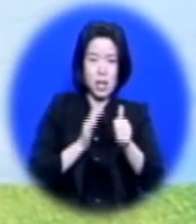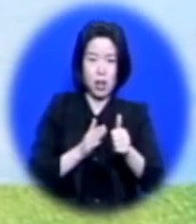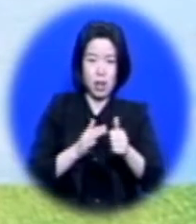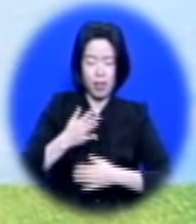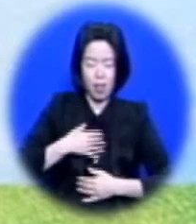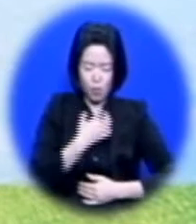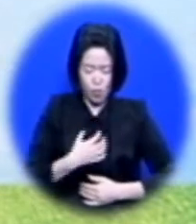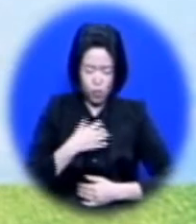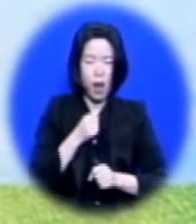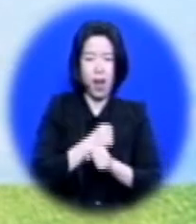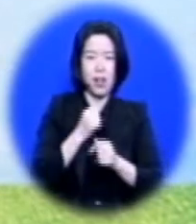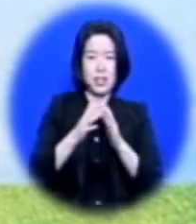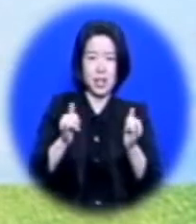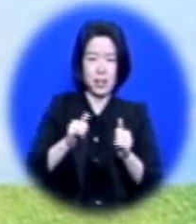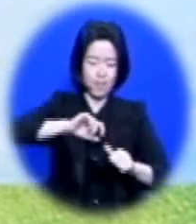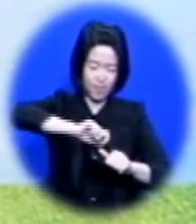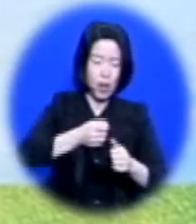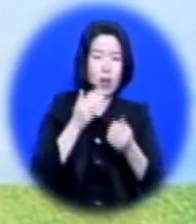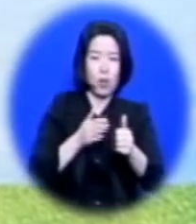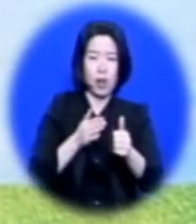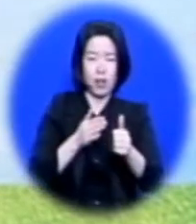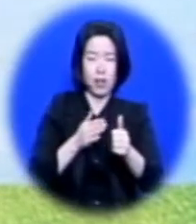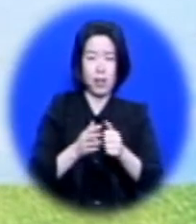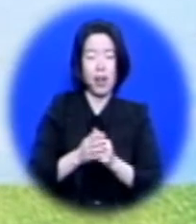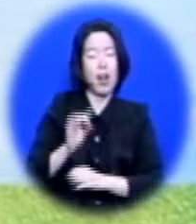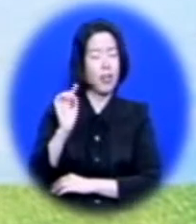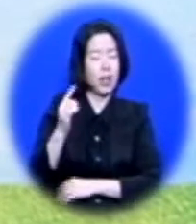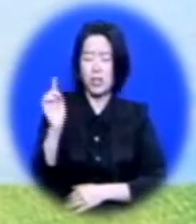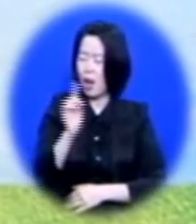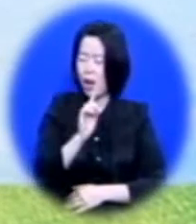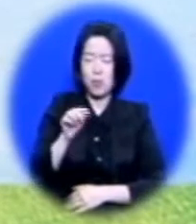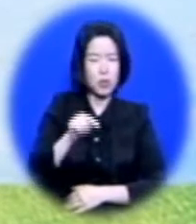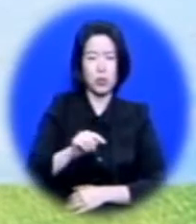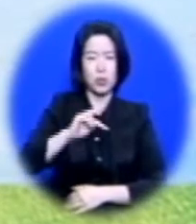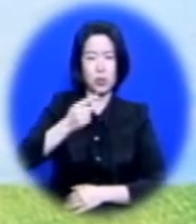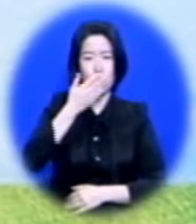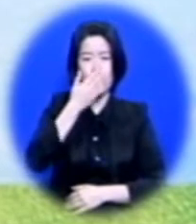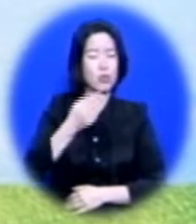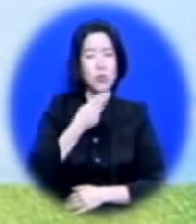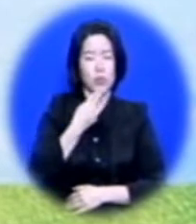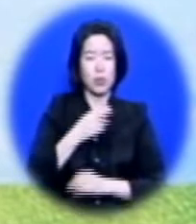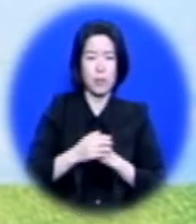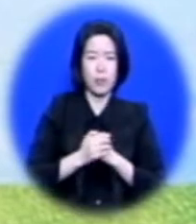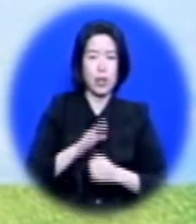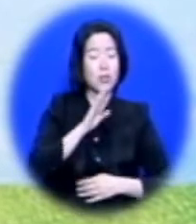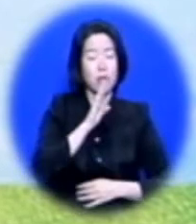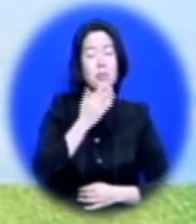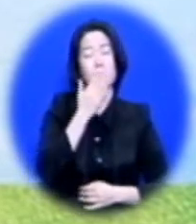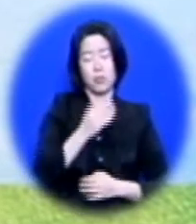나를 괴롭히는 자들을 꾸짖어 주십시오 다윗은 아무것도 할게 없었어요 정말